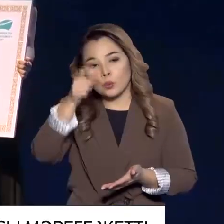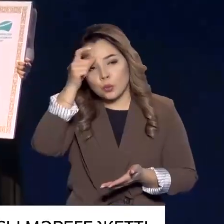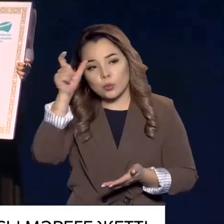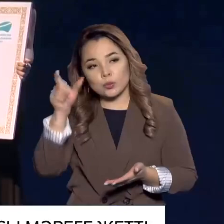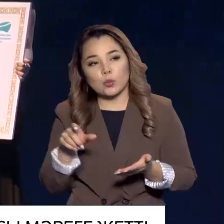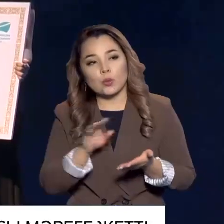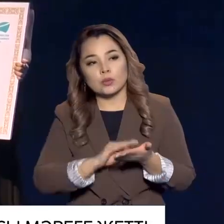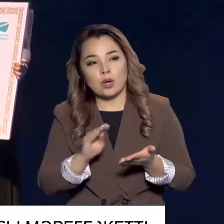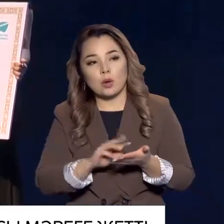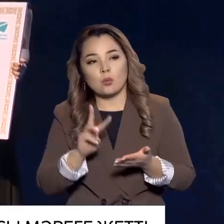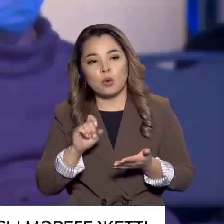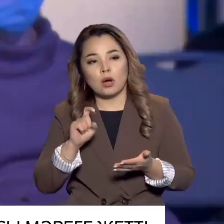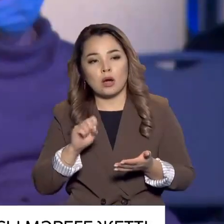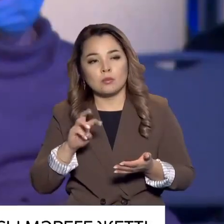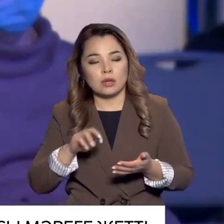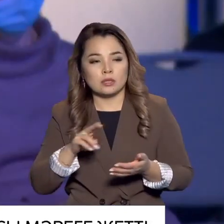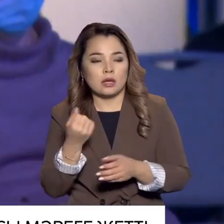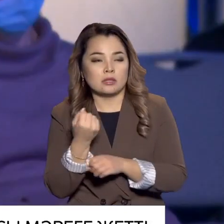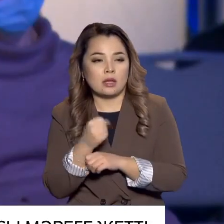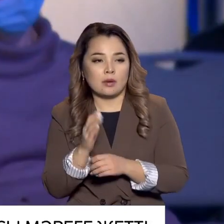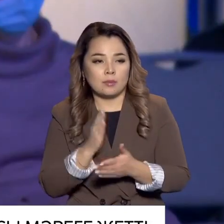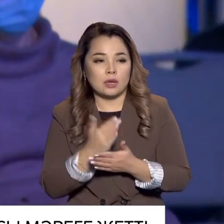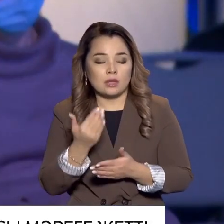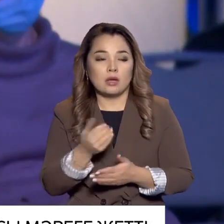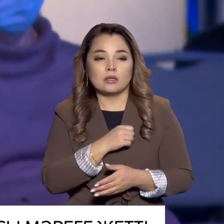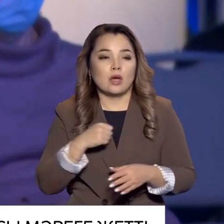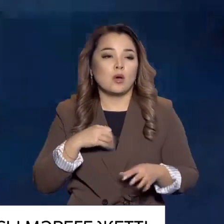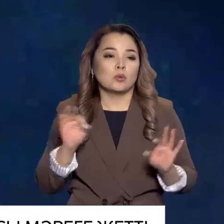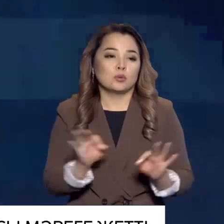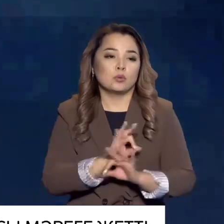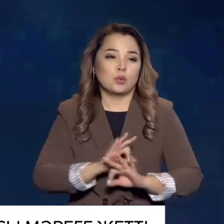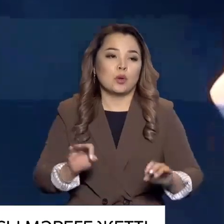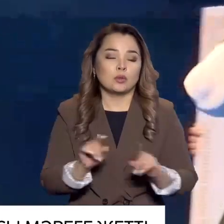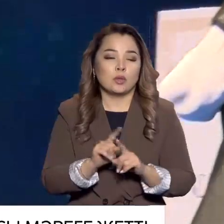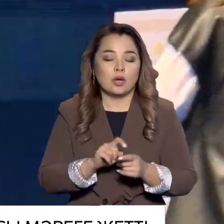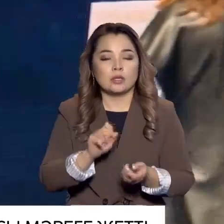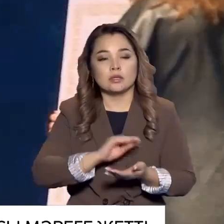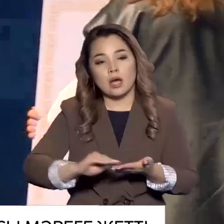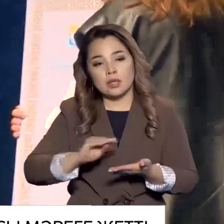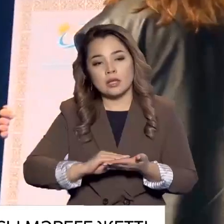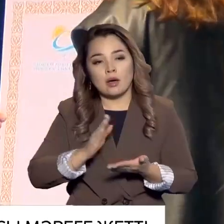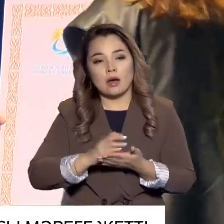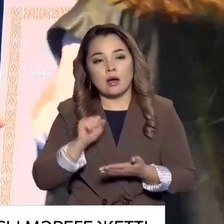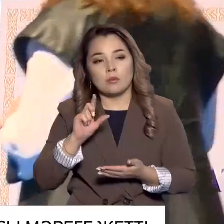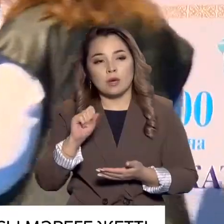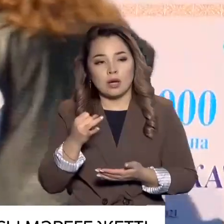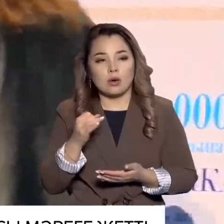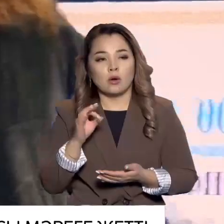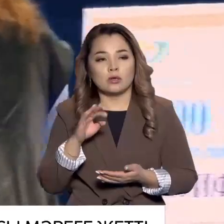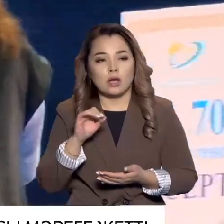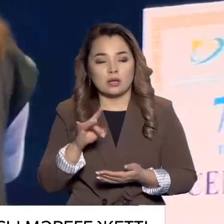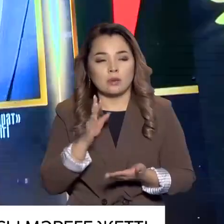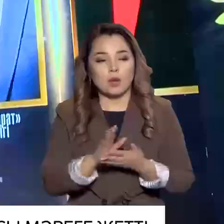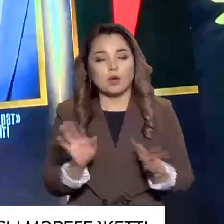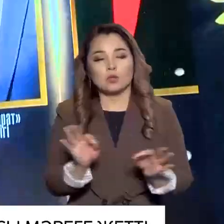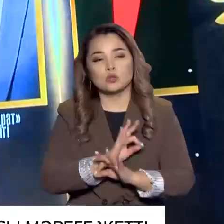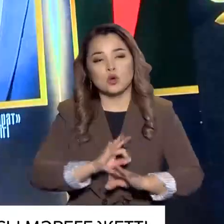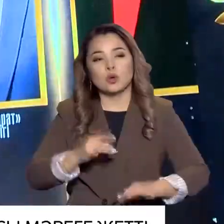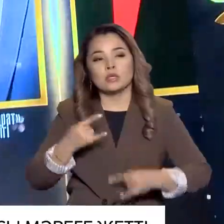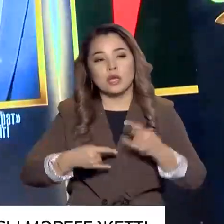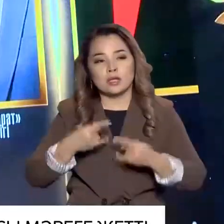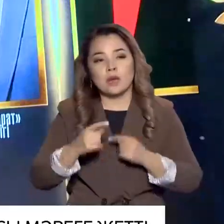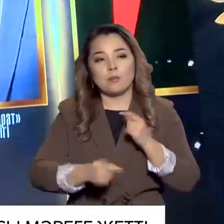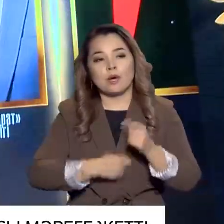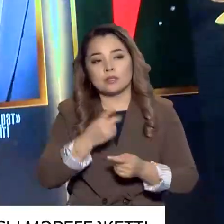журналист Мухаммад Рузубай жеңіп алды. Ал ең үздік басылым мақаласы бойынша жүлделі орын Абай Отарға бұйырды. Үздік телевизиялық